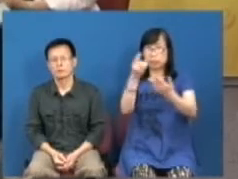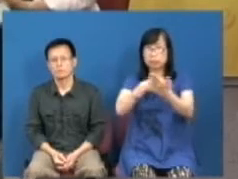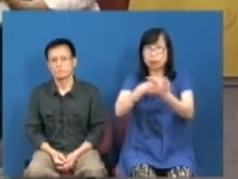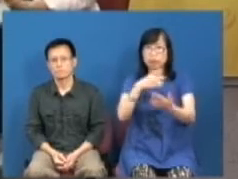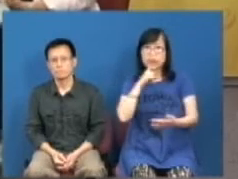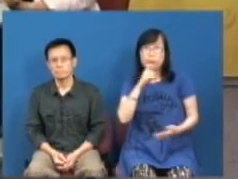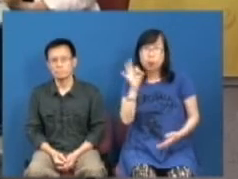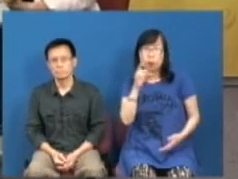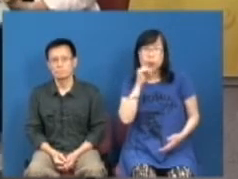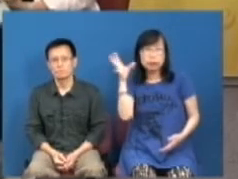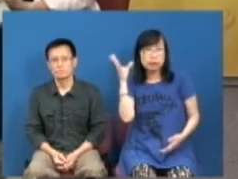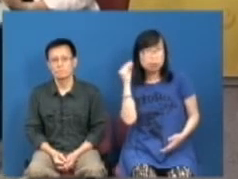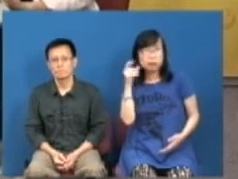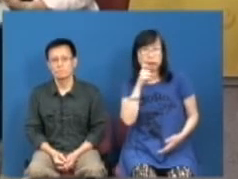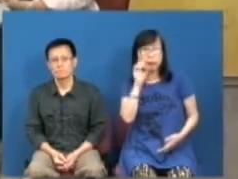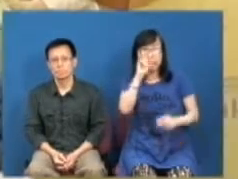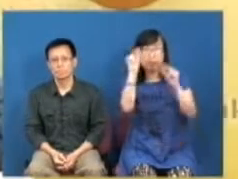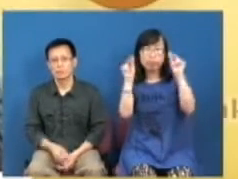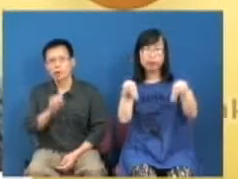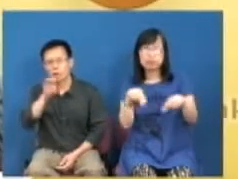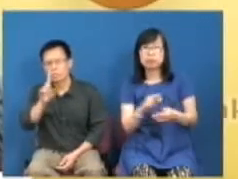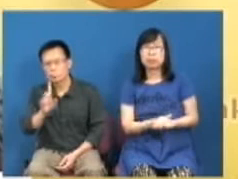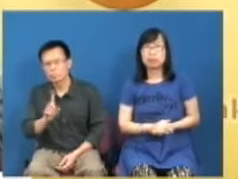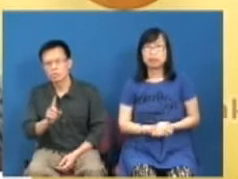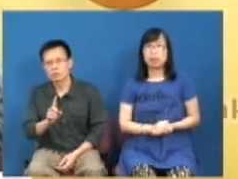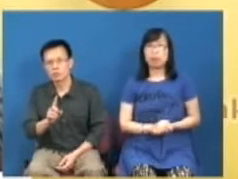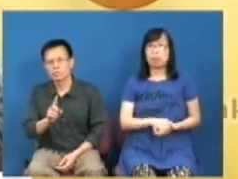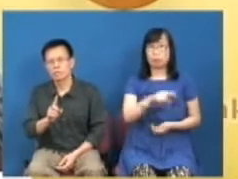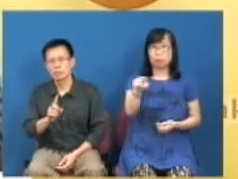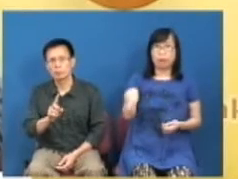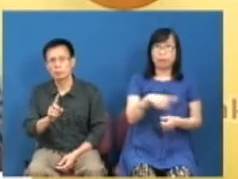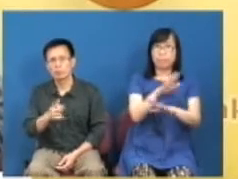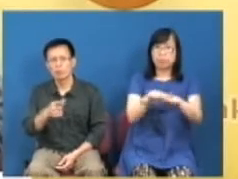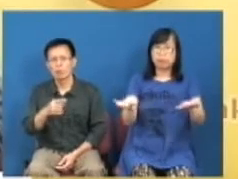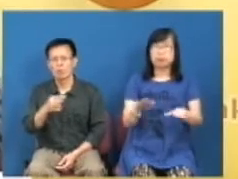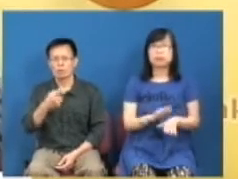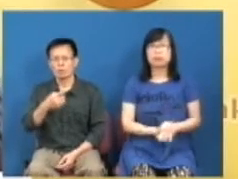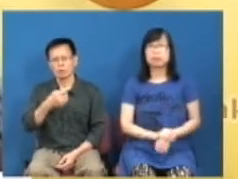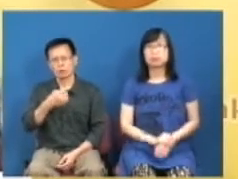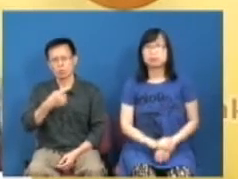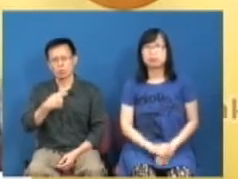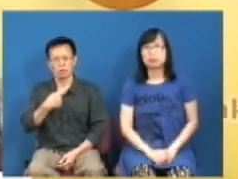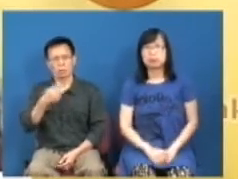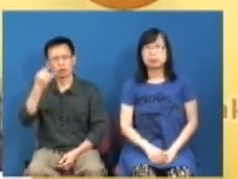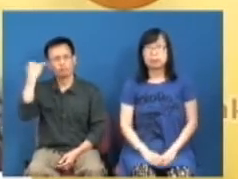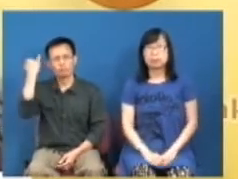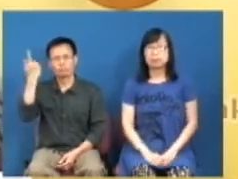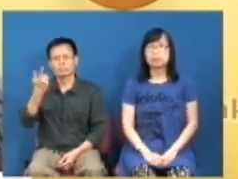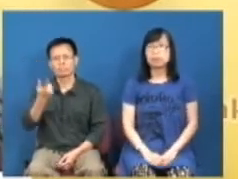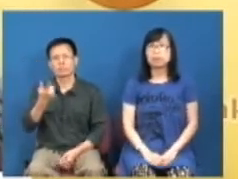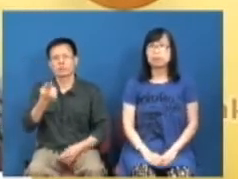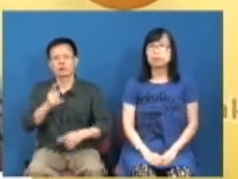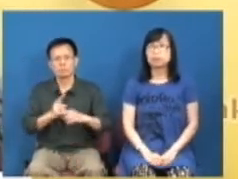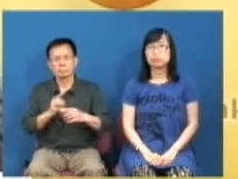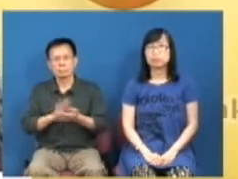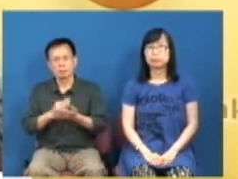清楚佢出啲咩問題啊？ 你講 即係個環評嗰、那個那個 issue。 誒，嗰個又未，我又唔係好清楚嘅。但係其實